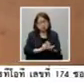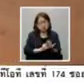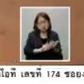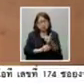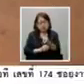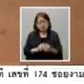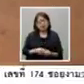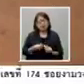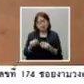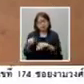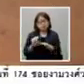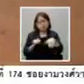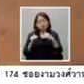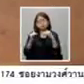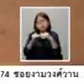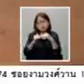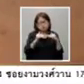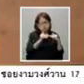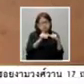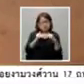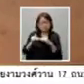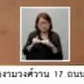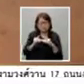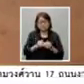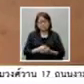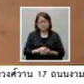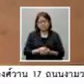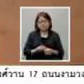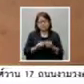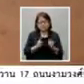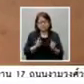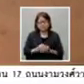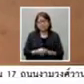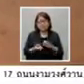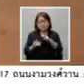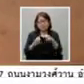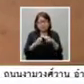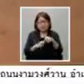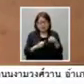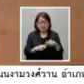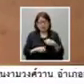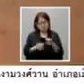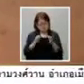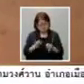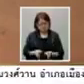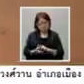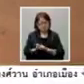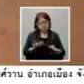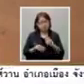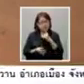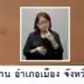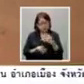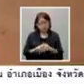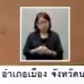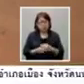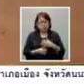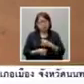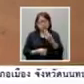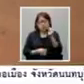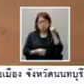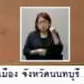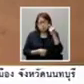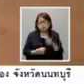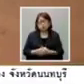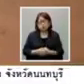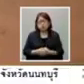ให้ความเป็นธรรมกับทุกคนครับแต่ว่าผมนี้เรื่องนี้นี่ผมได้วินิจฉัยแล้วฉะนั้นอยากจะฟังท่านเสรีพิสุทธิ์